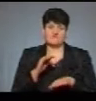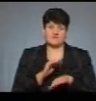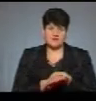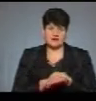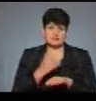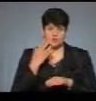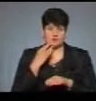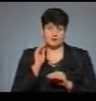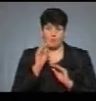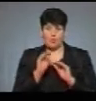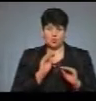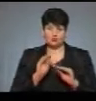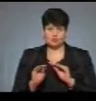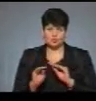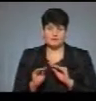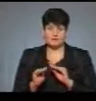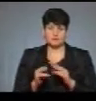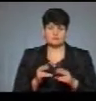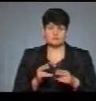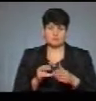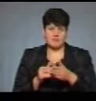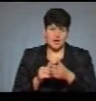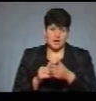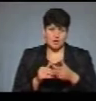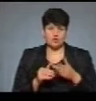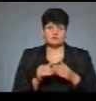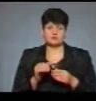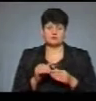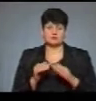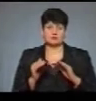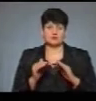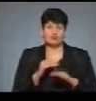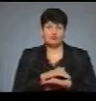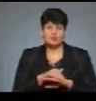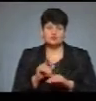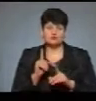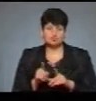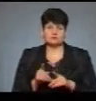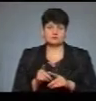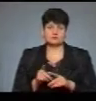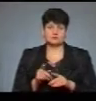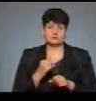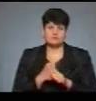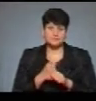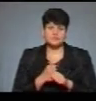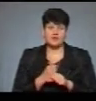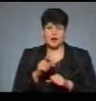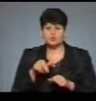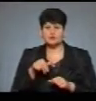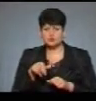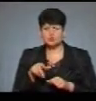коли ми монтуємо якісь речі, перегороджуємо цілі алеї, про це попереджаємо, що будемо перегороджувати, але люди все рівно